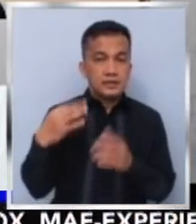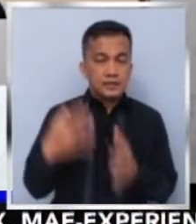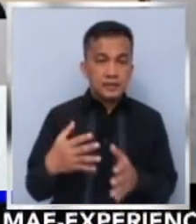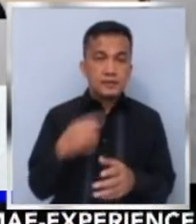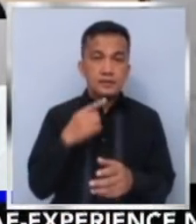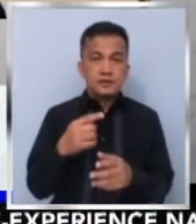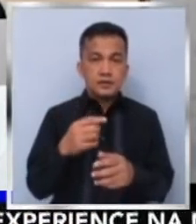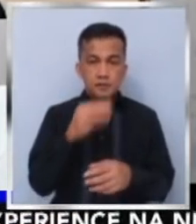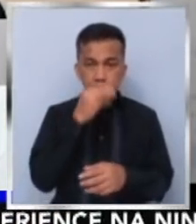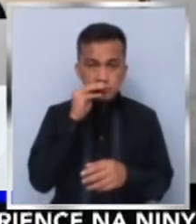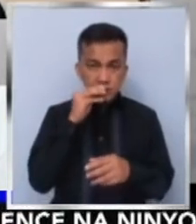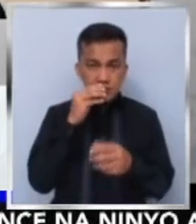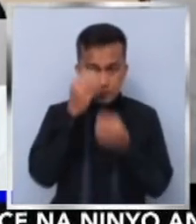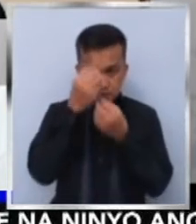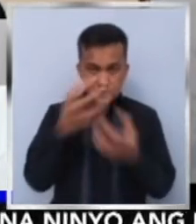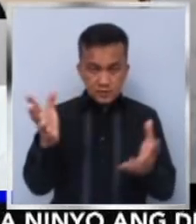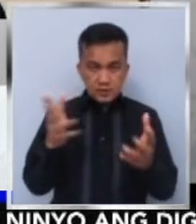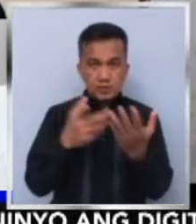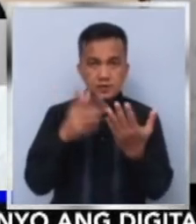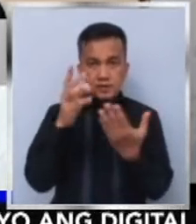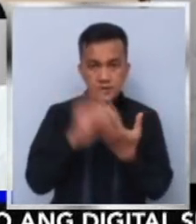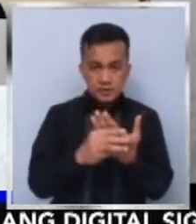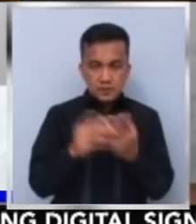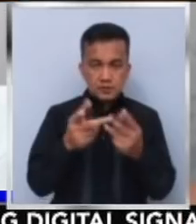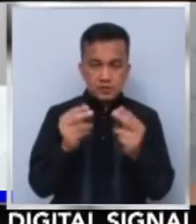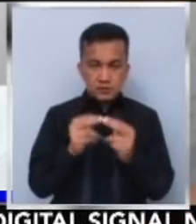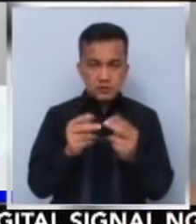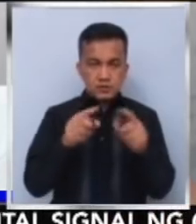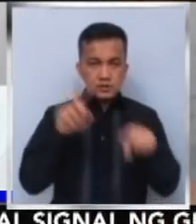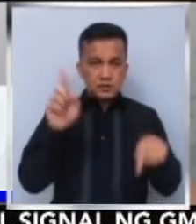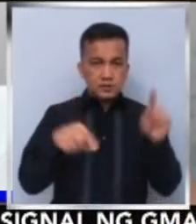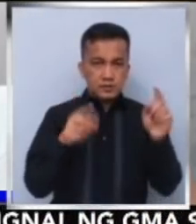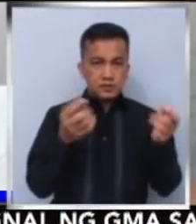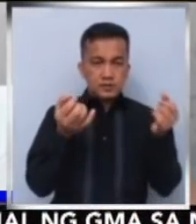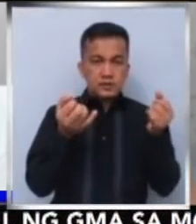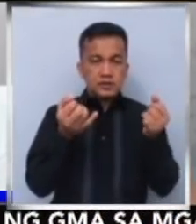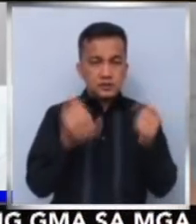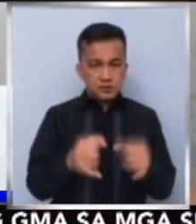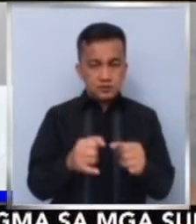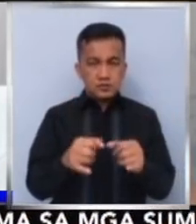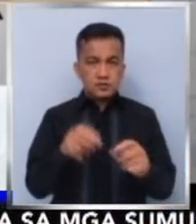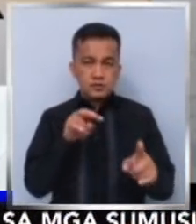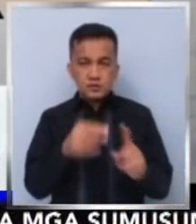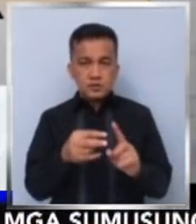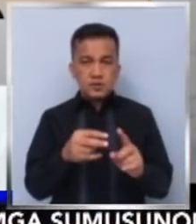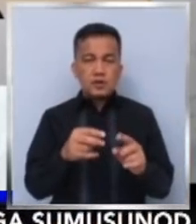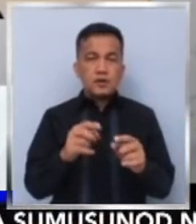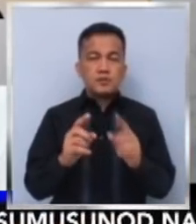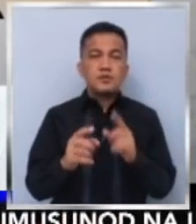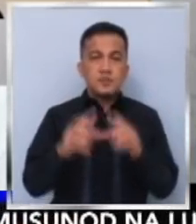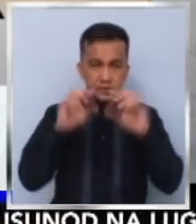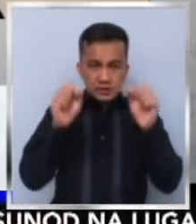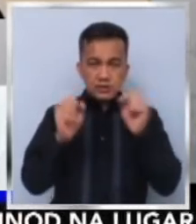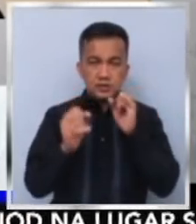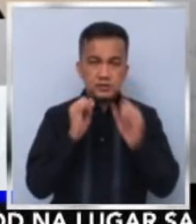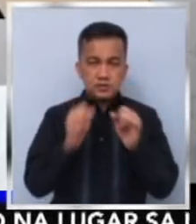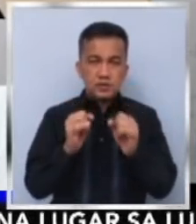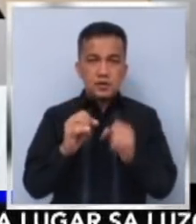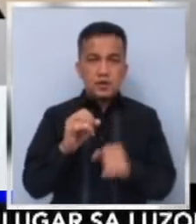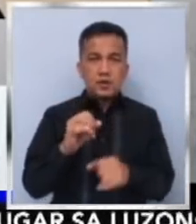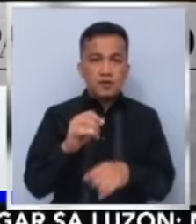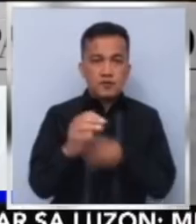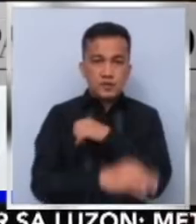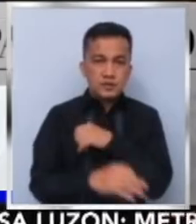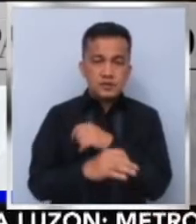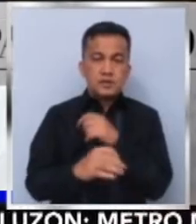posisyon sa iba't ibang issue sa prospects, presidential interviews ng Foreign Correspondents Association of the Philippines o FOCA. Ilan sa